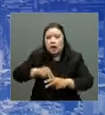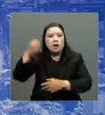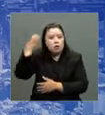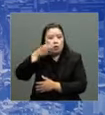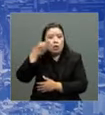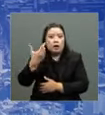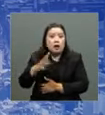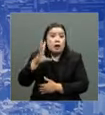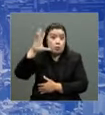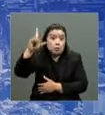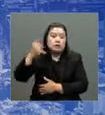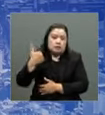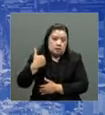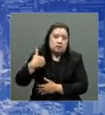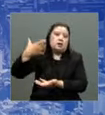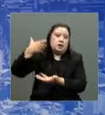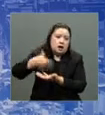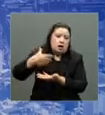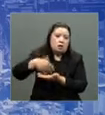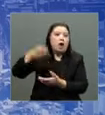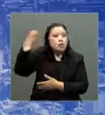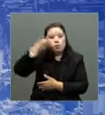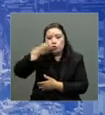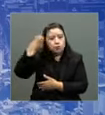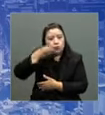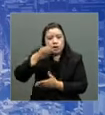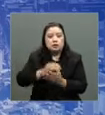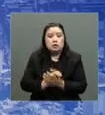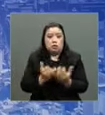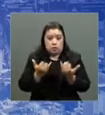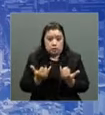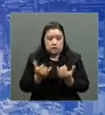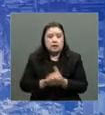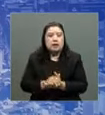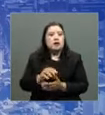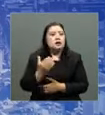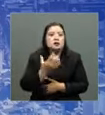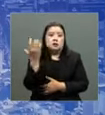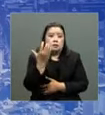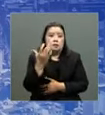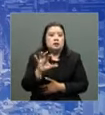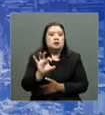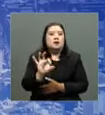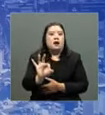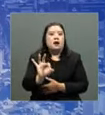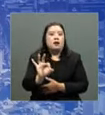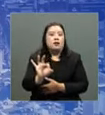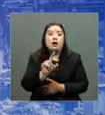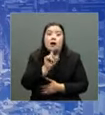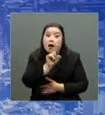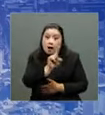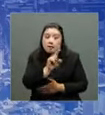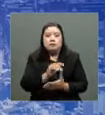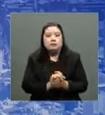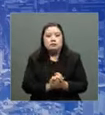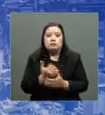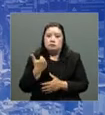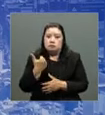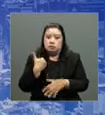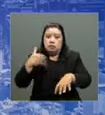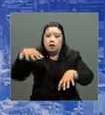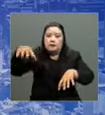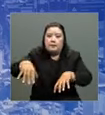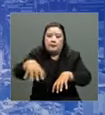ววันพรุ่งนี้คุณหมอก็จะชี้แจงด้วยอีกหนึ่งประเด็นจากช่อง9 MCOT ค่ะอันนี้ก็เป็นพูดถึงเรื่องของการกักกันสถานที่กักกันเหมือน